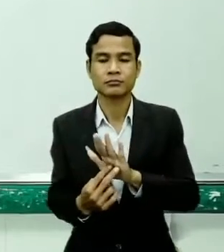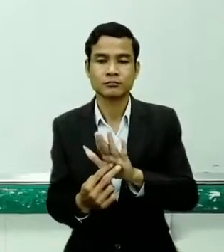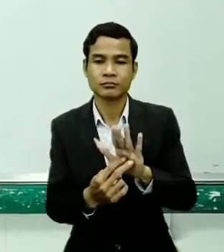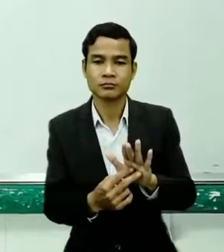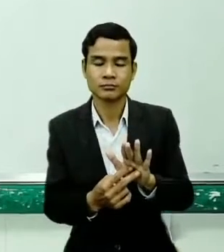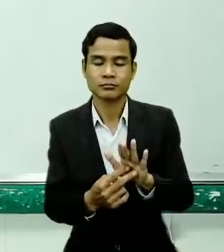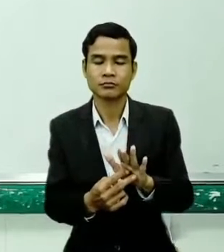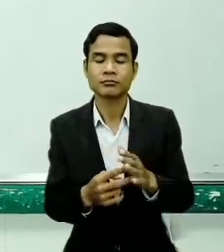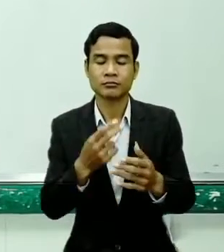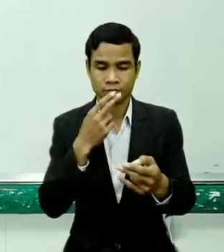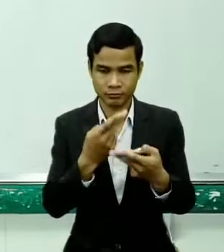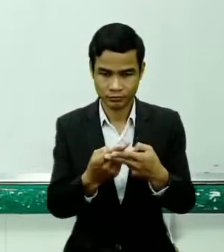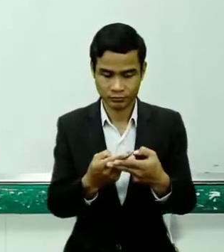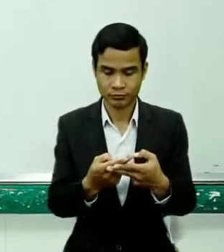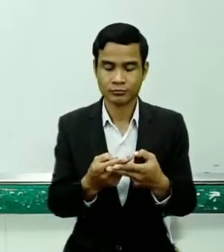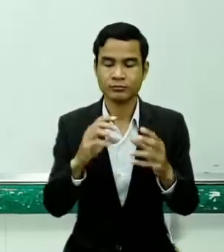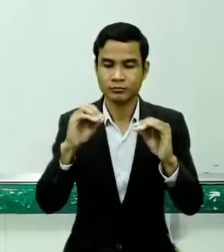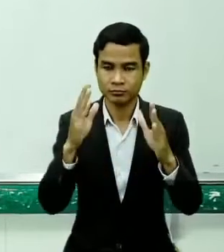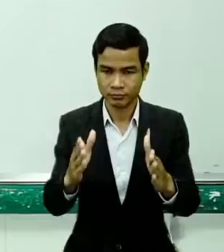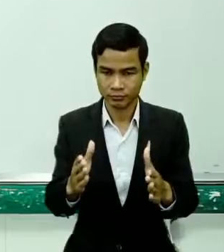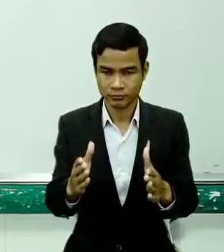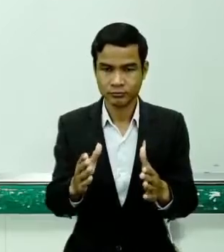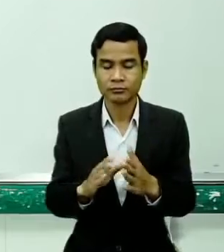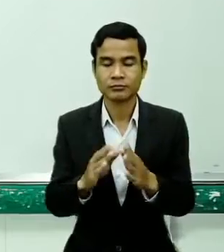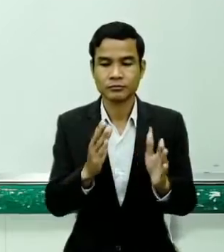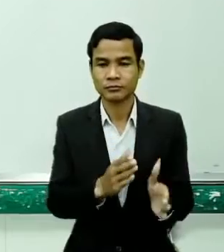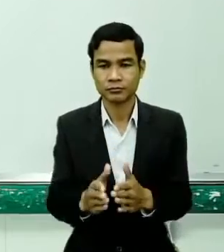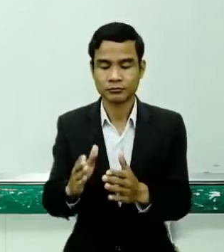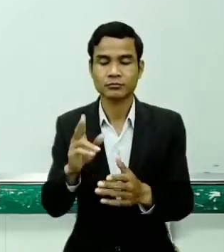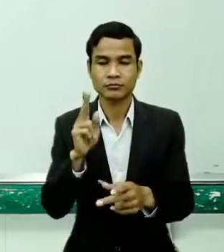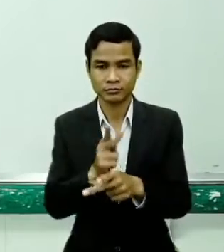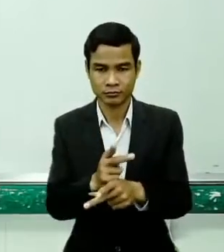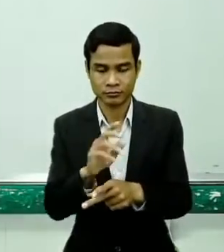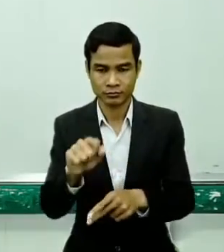nơi châm lợi đây nè cụ bàn triêm tục